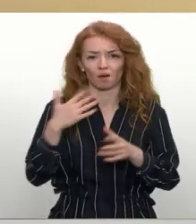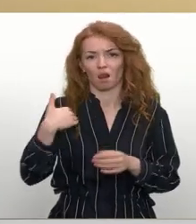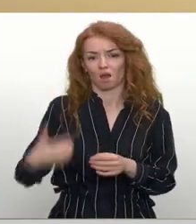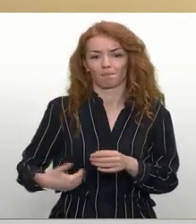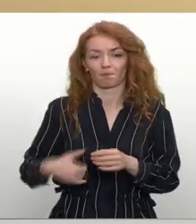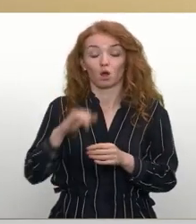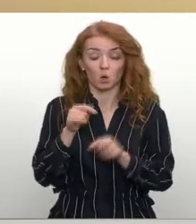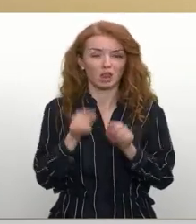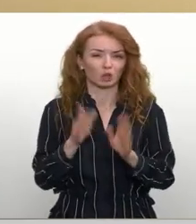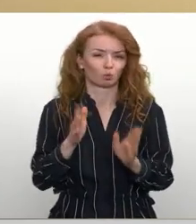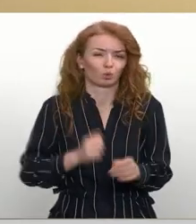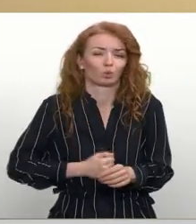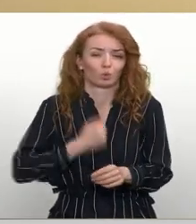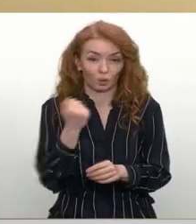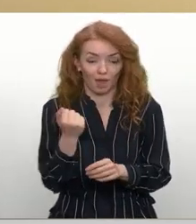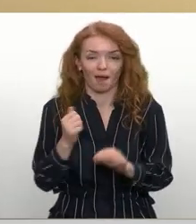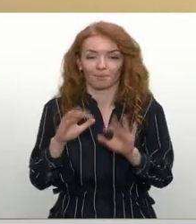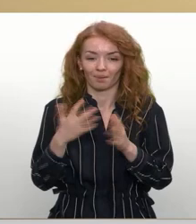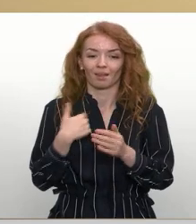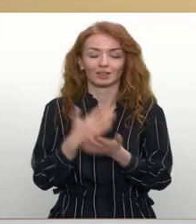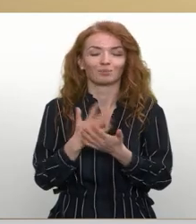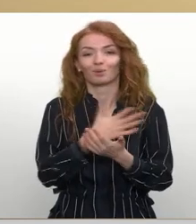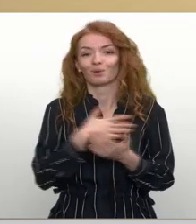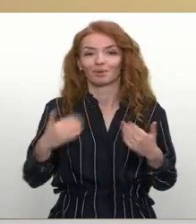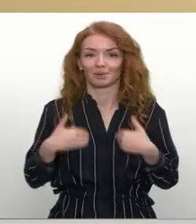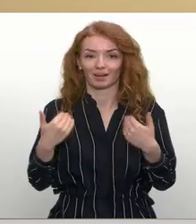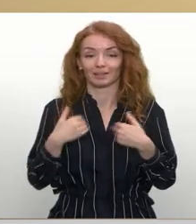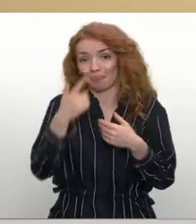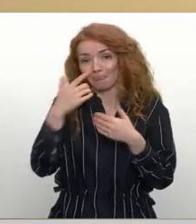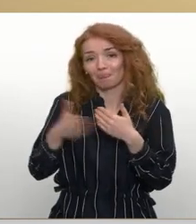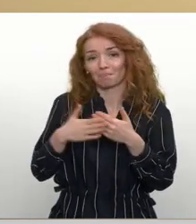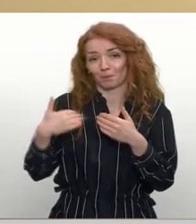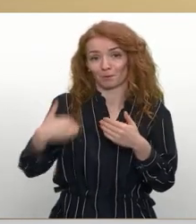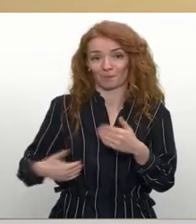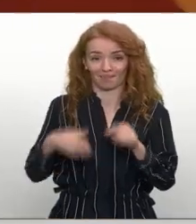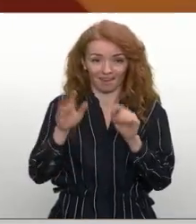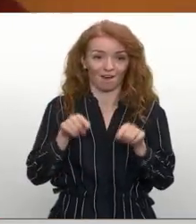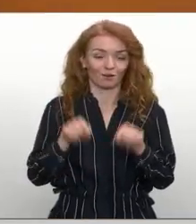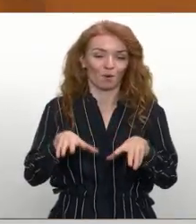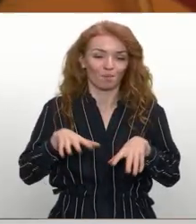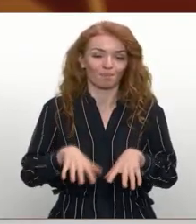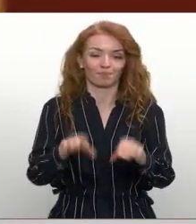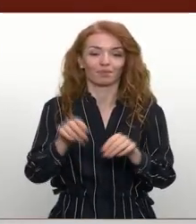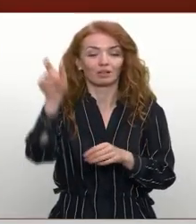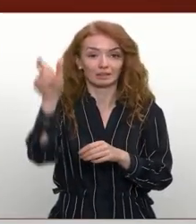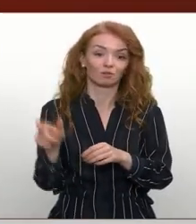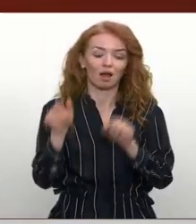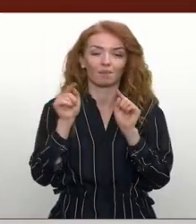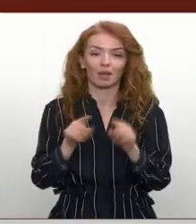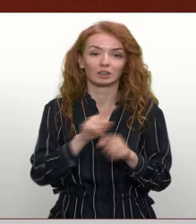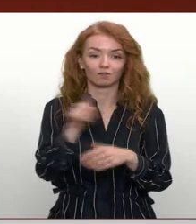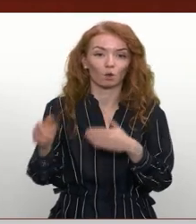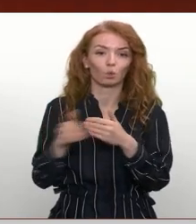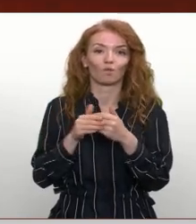jo tas būtu grūtāk, ja? Bet es esmu ļoti priecīgi, ka šeit pat Kuldīgā to var izdarīt, ja, jo cilvēkiem tas ir tuvāk